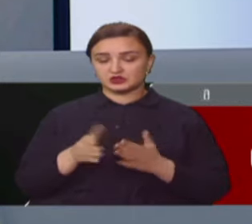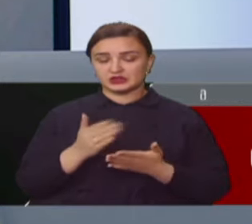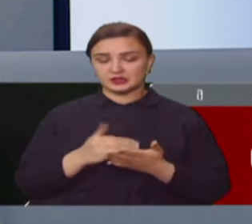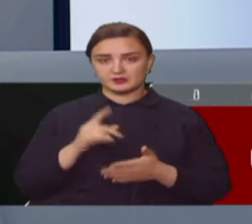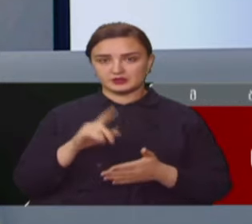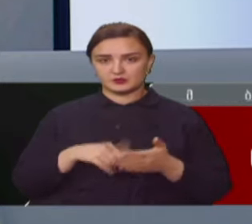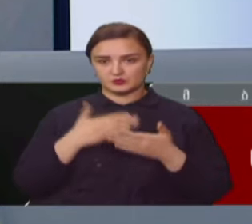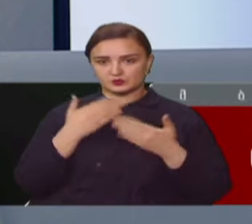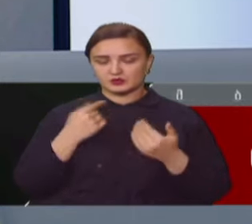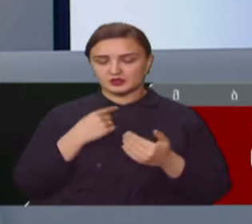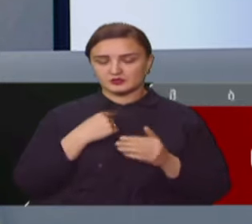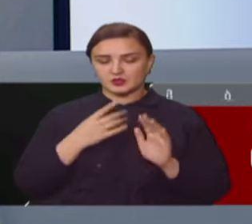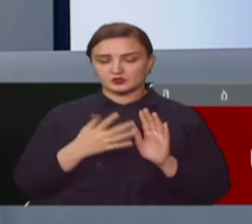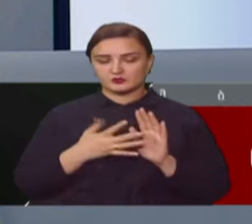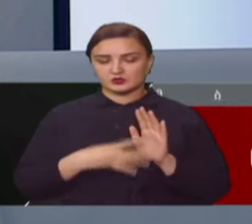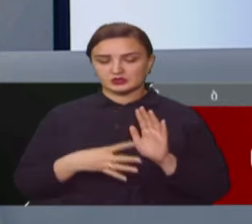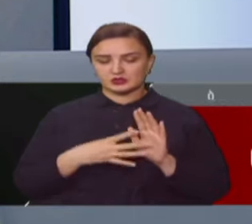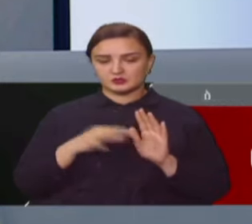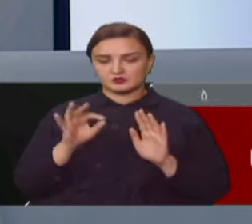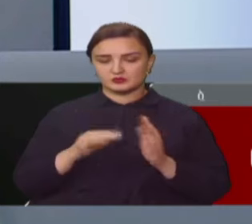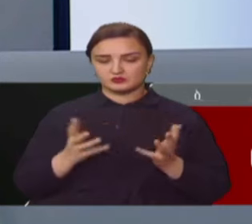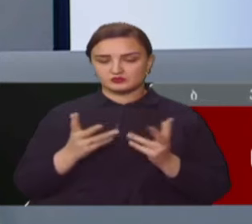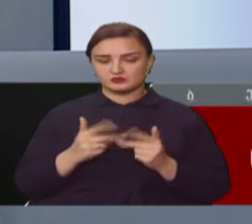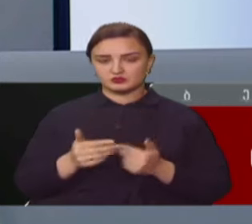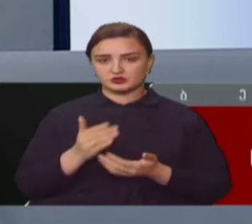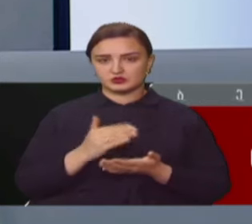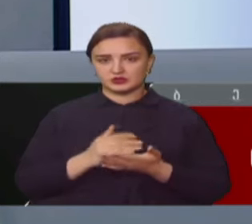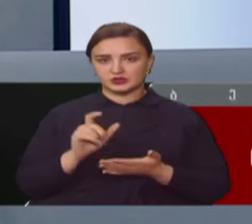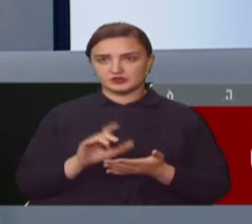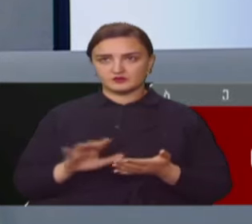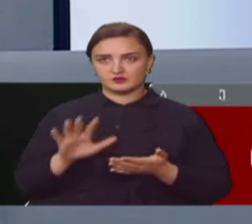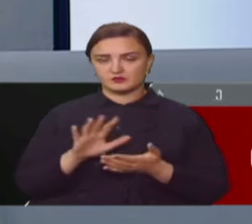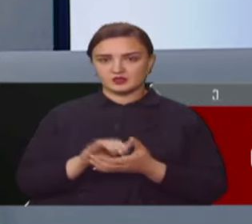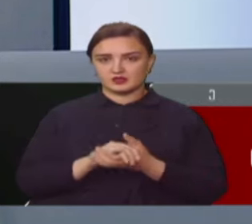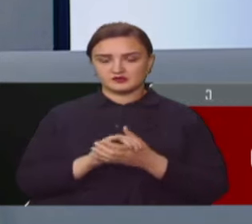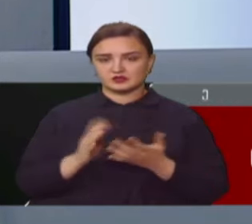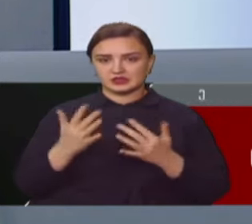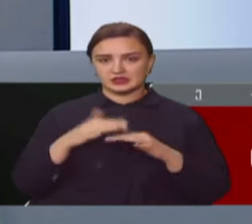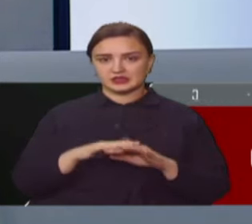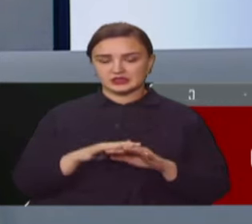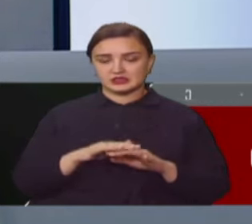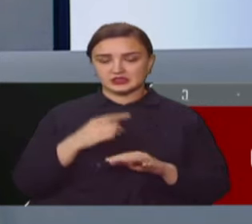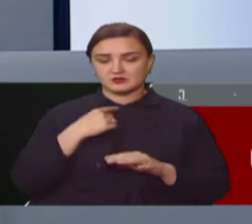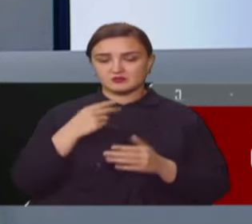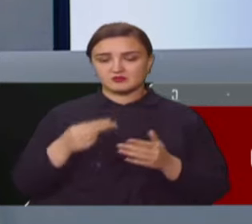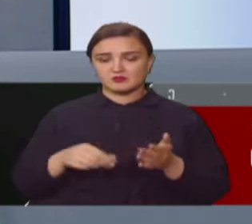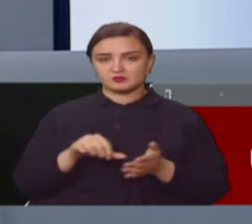დამაჯერებელია. Ხმათა 99%-ის დათვლის შედეგად ქვეყნის ევროკავშირში ინტეგრაციას რეფერენდუმში მონაწილეთა მხოლოდ